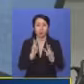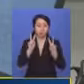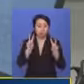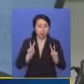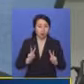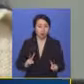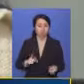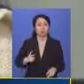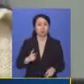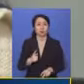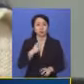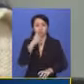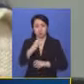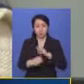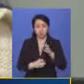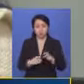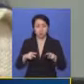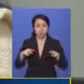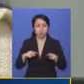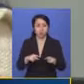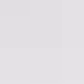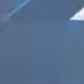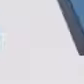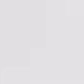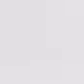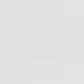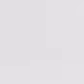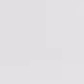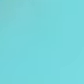принципы взаимодействия с иностранными наблюдателями.